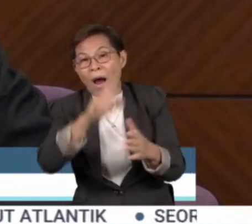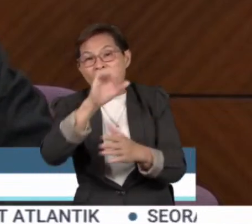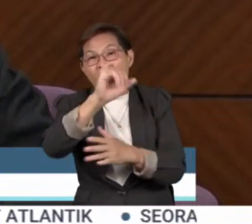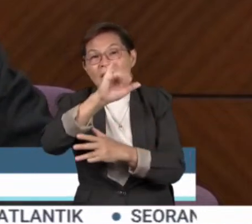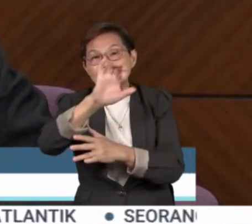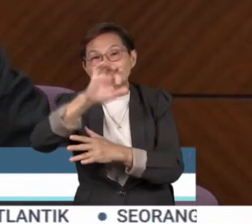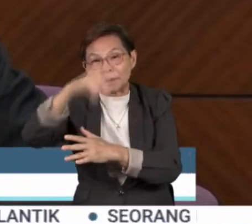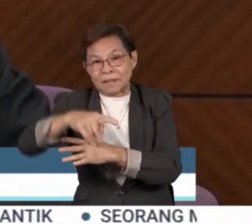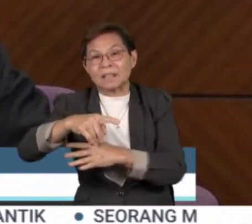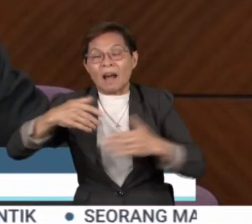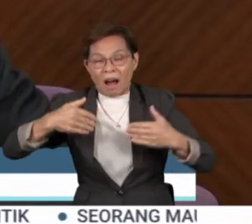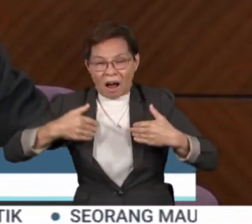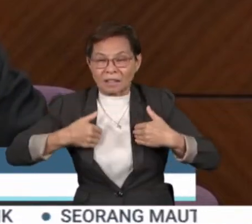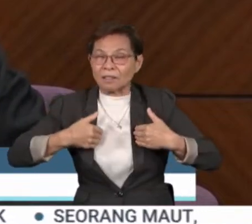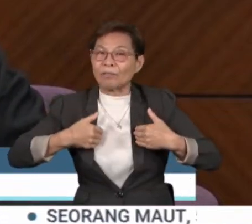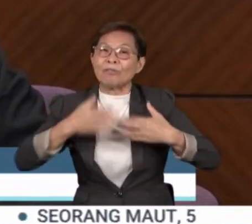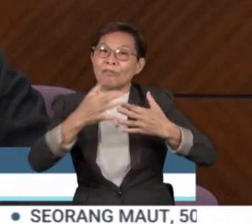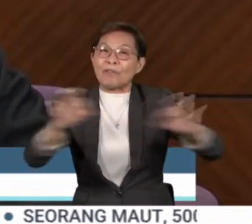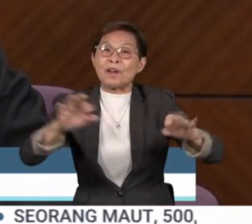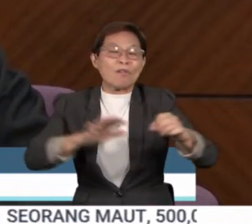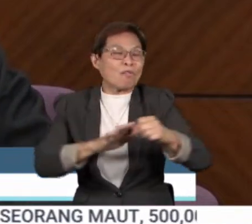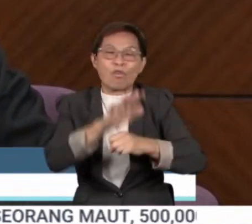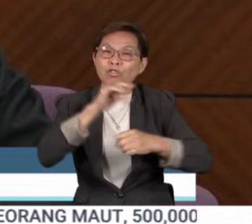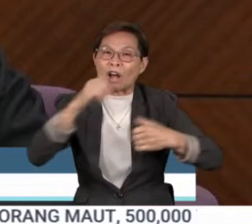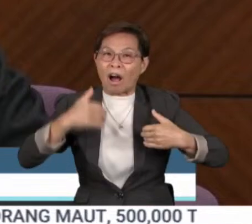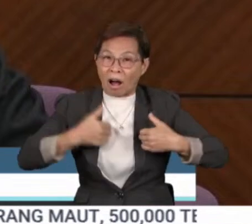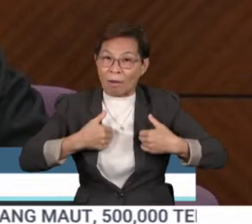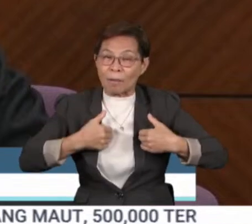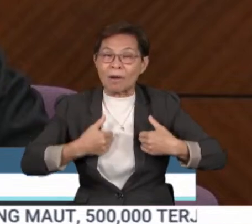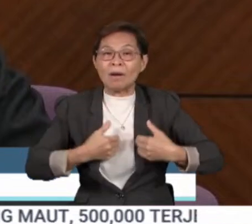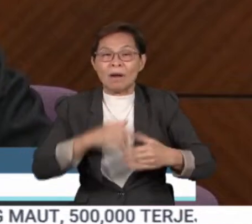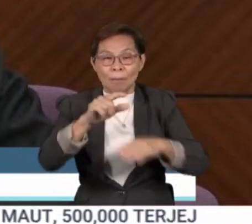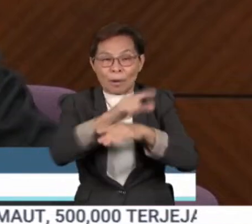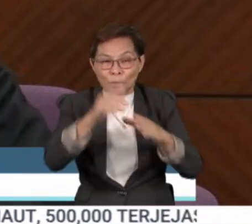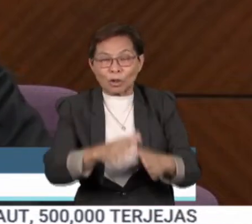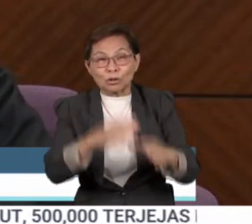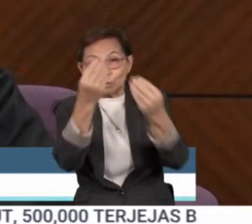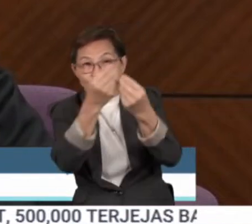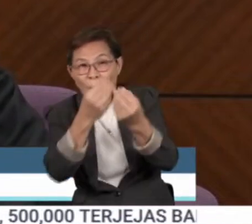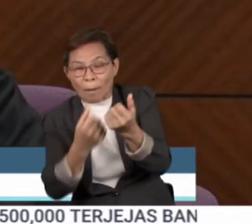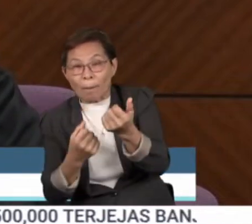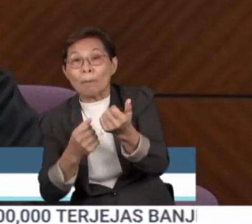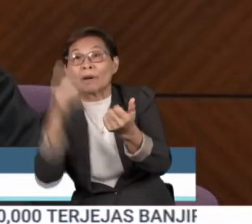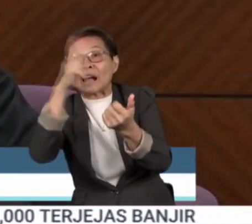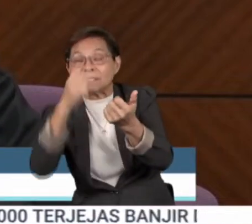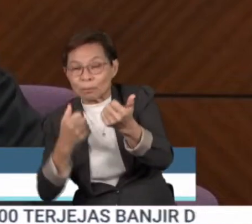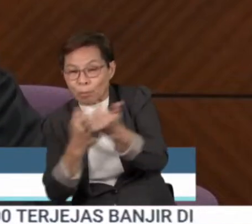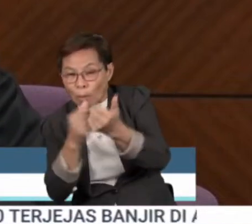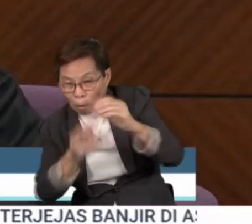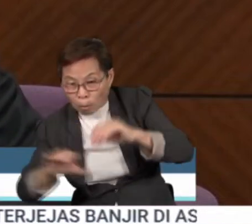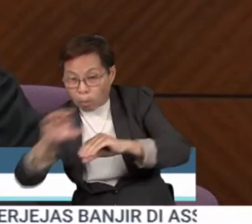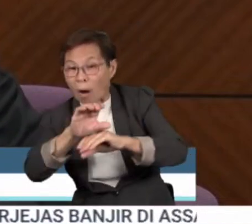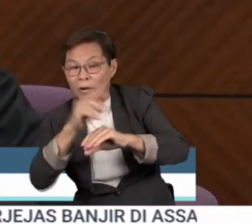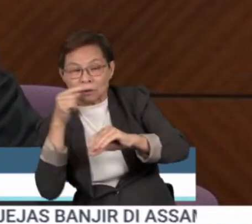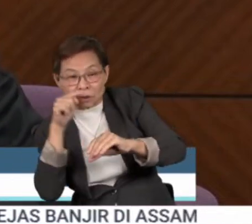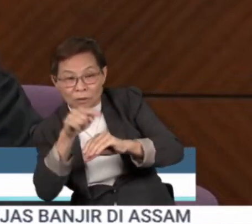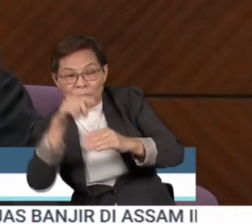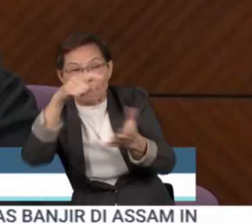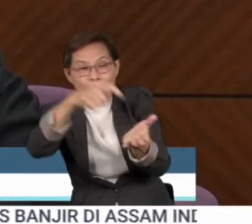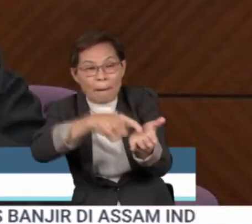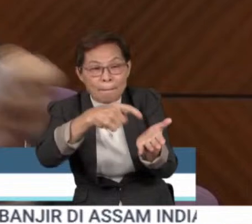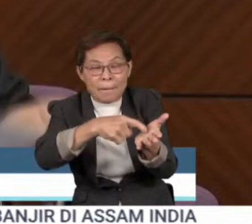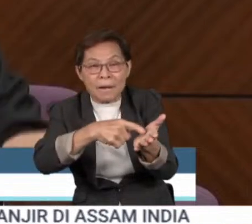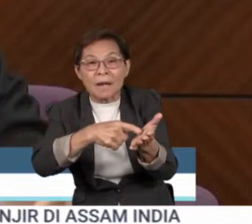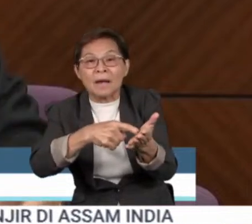tidak dilepaskan sepenuhnya. Pengguna boleh melihat jumlah subsidi yang diberikan oleh kerajaan di dalam bil